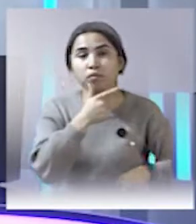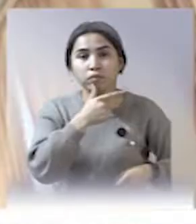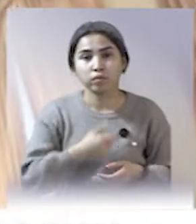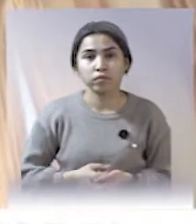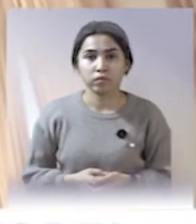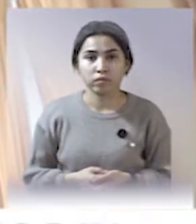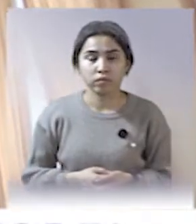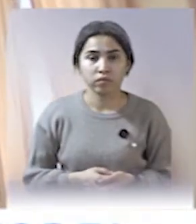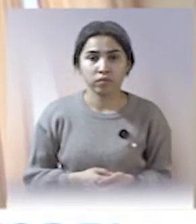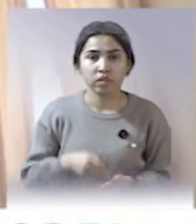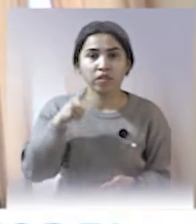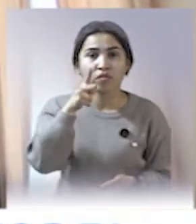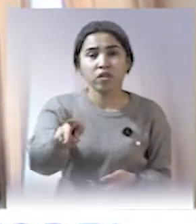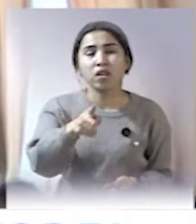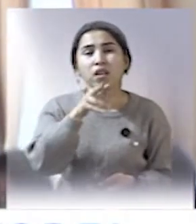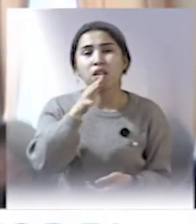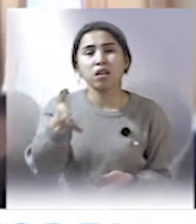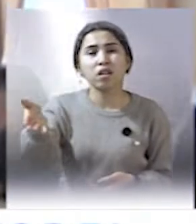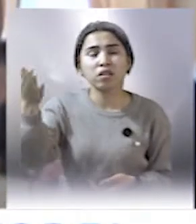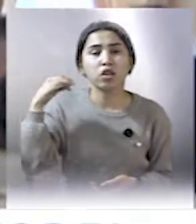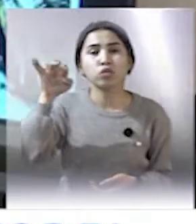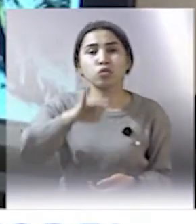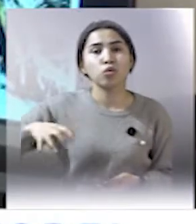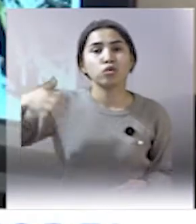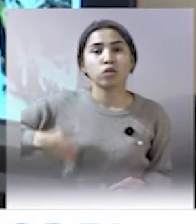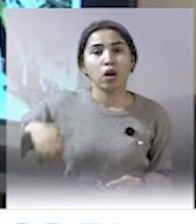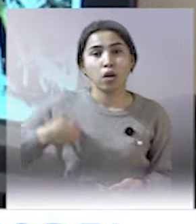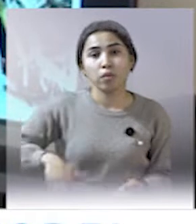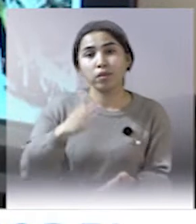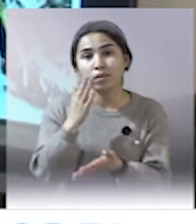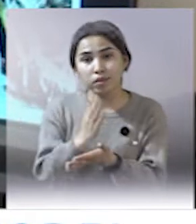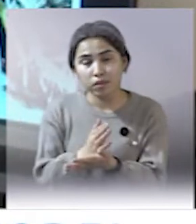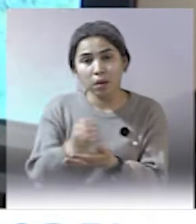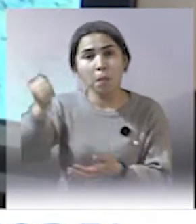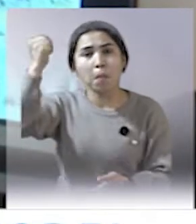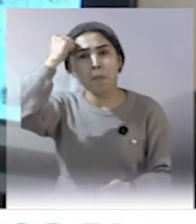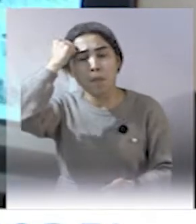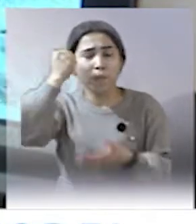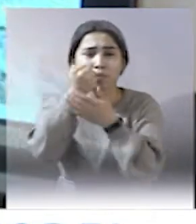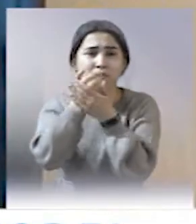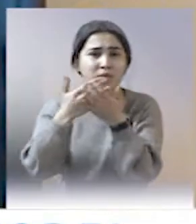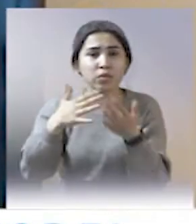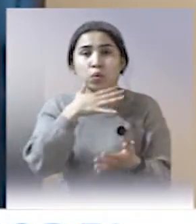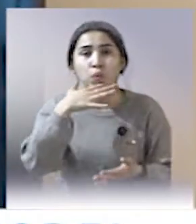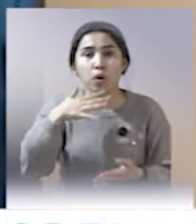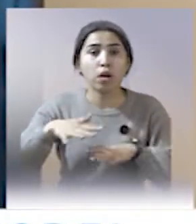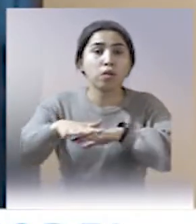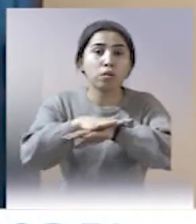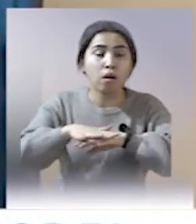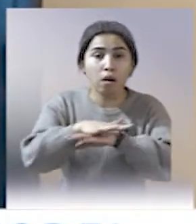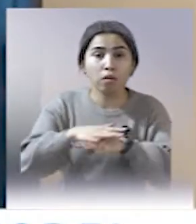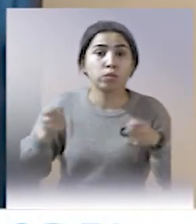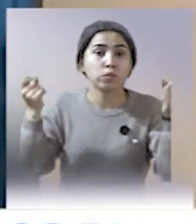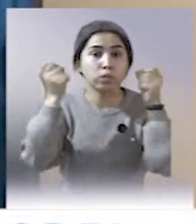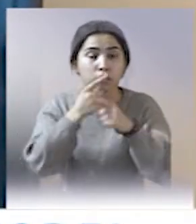бейнематериалда. 2000-нан астам тарихы бар Жамбыл өңірінде қасиетті орындар мен тарихи ескерткіштер жетерлік. Халық бірінен хабардар болса,